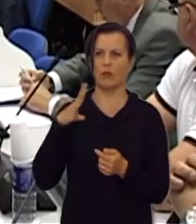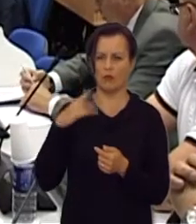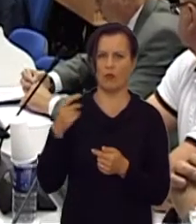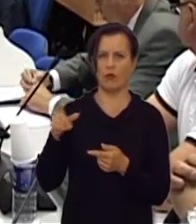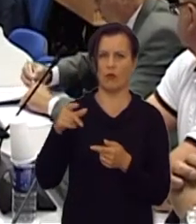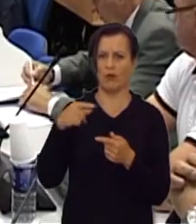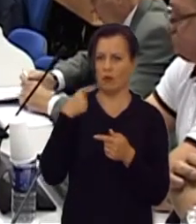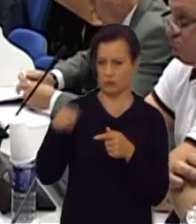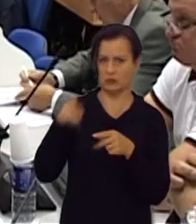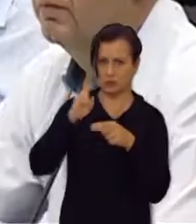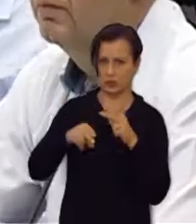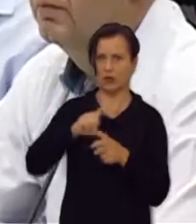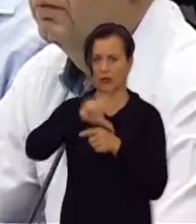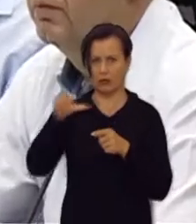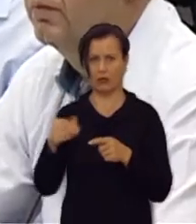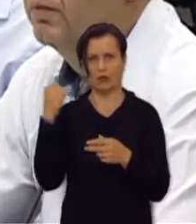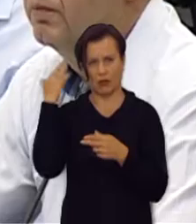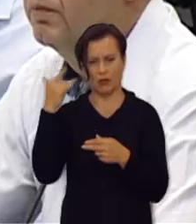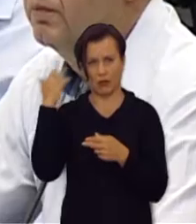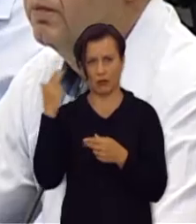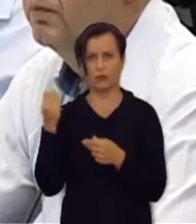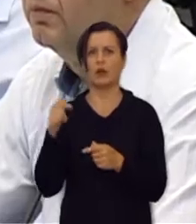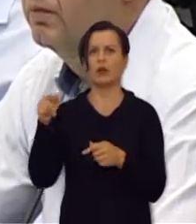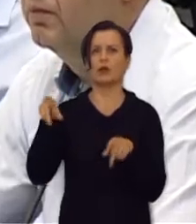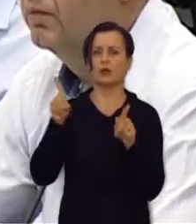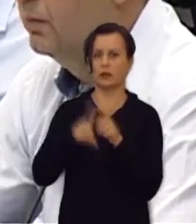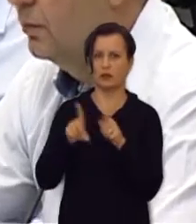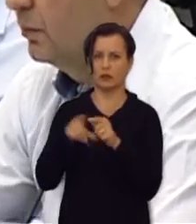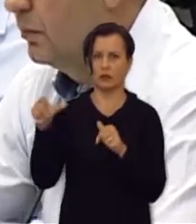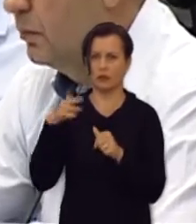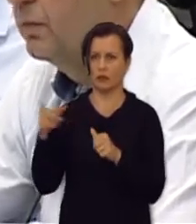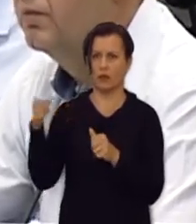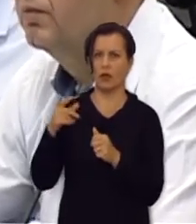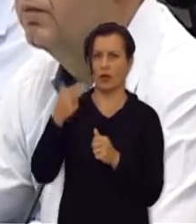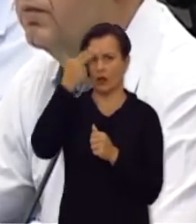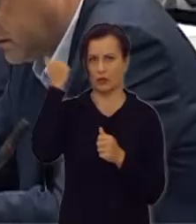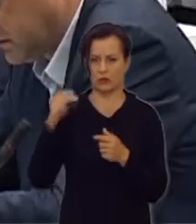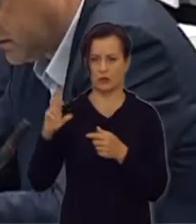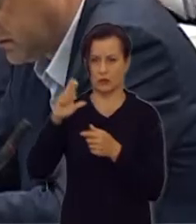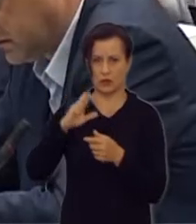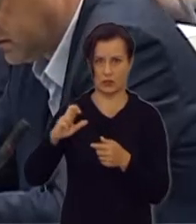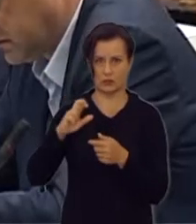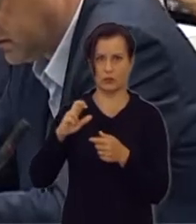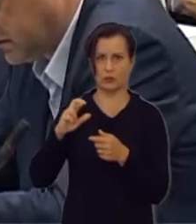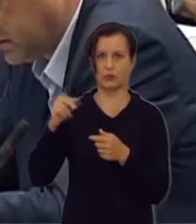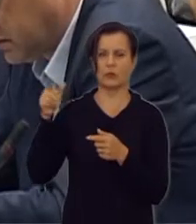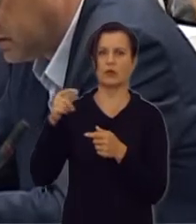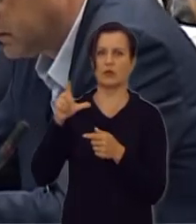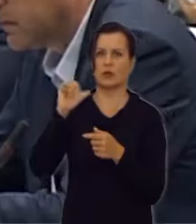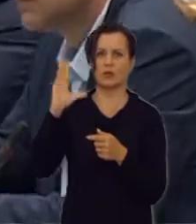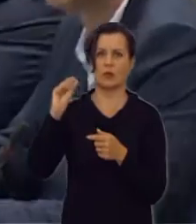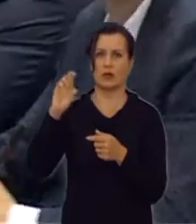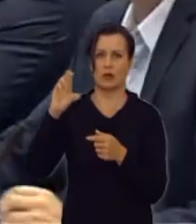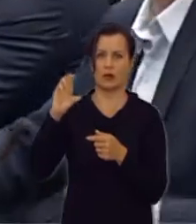ilgai brandintas ir susijęs ne tik su sužlubavusia pagrindinio koalicijos partnerio Lietuvos Respublikos liberalų sąjūdžio